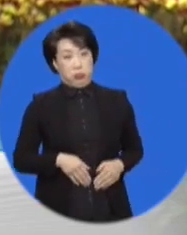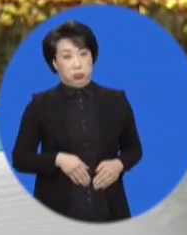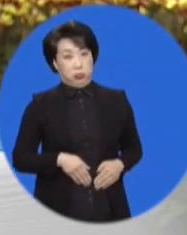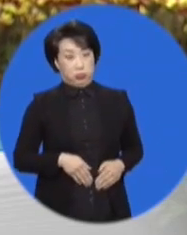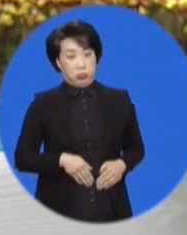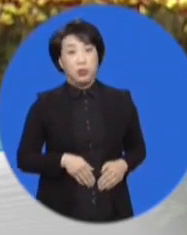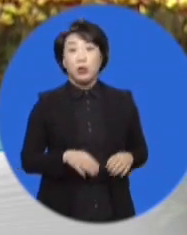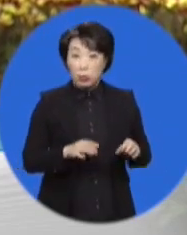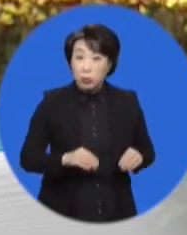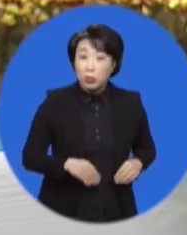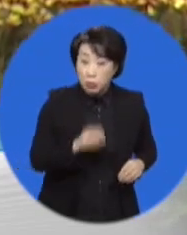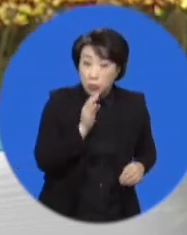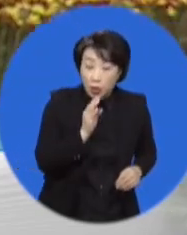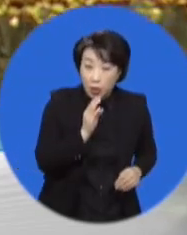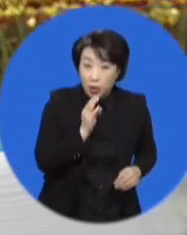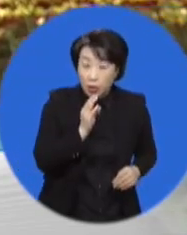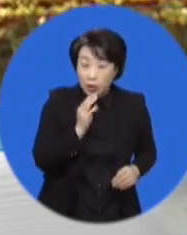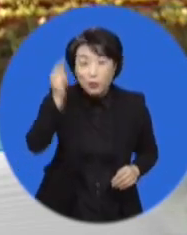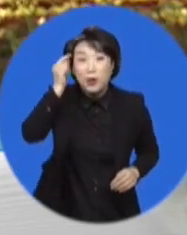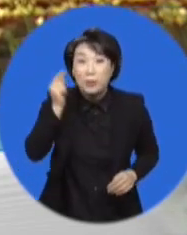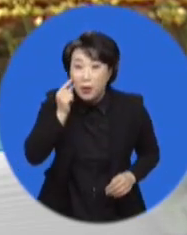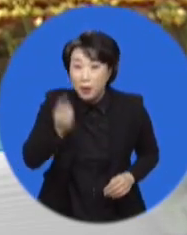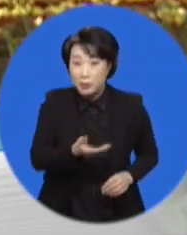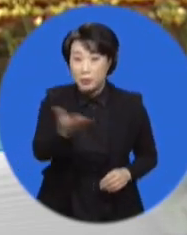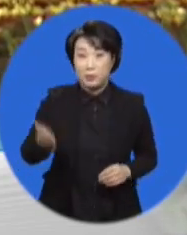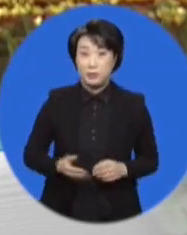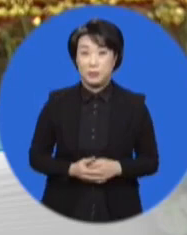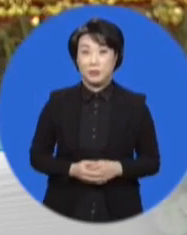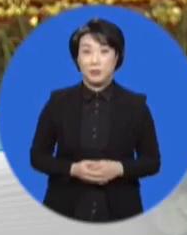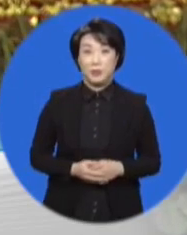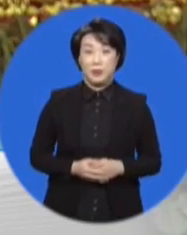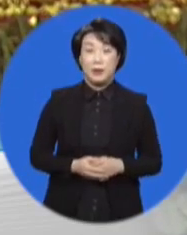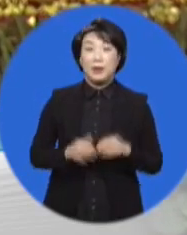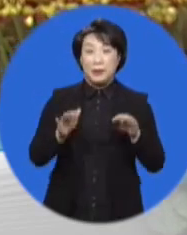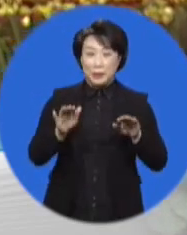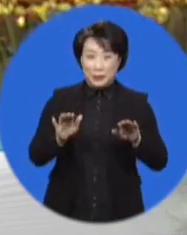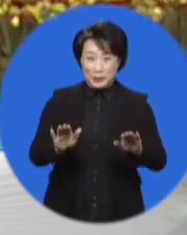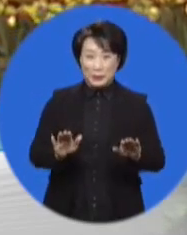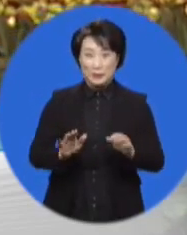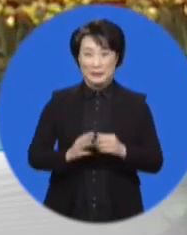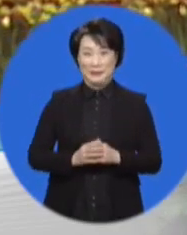것 아니냐 그 말이야. 생각 한번 해봐라. 자, 오늘